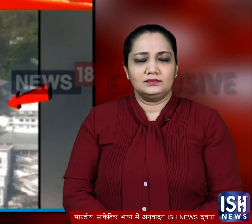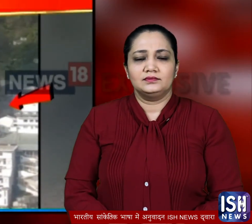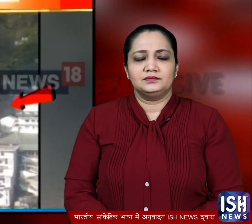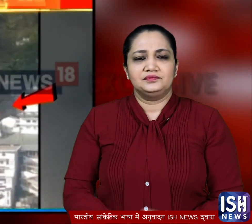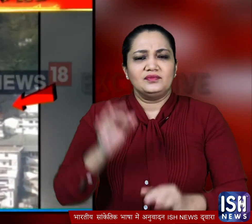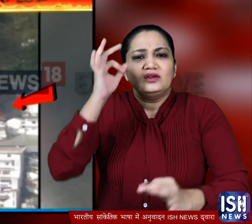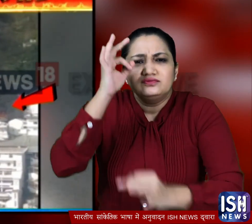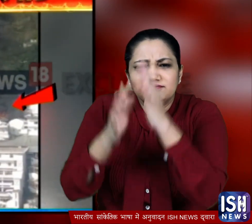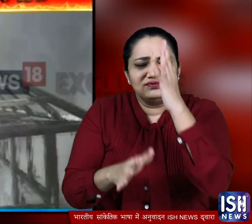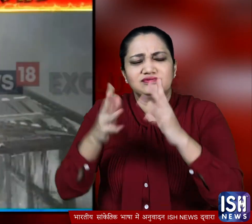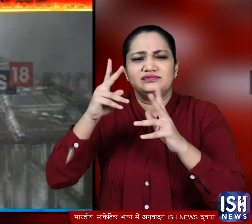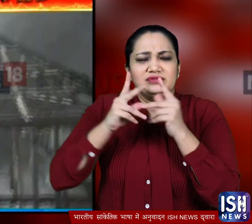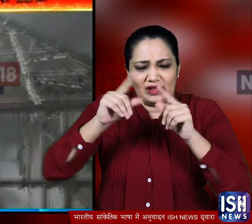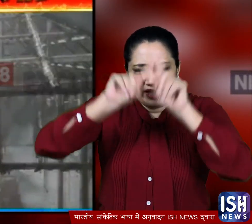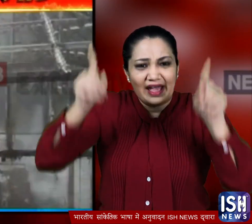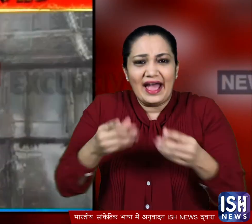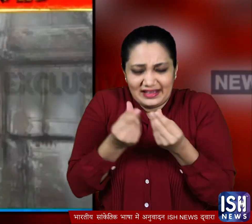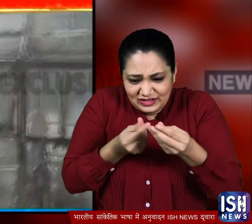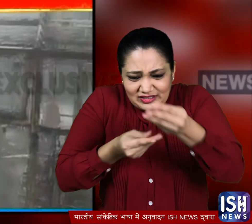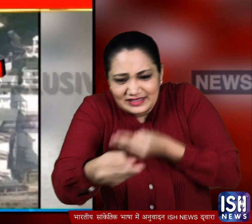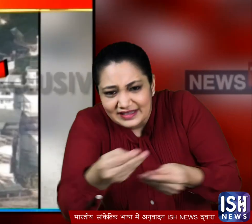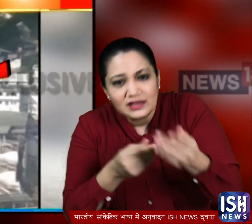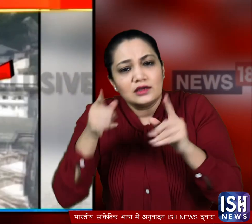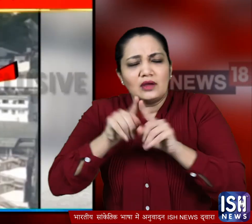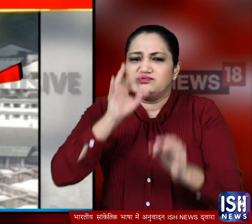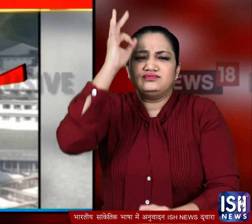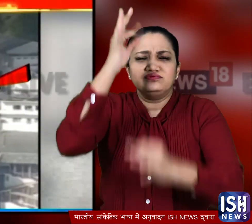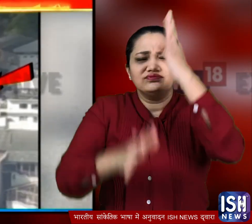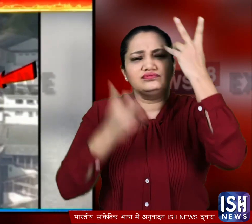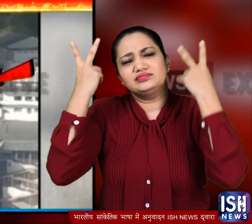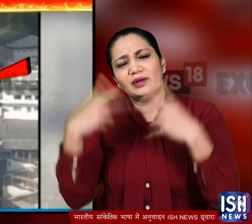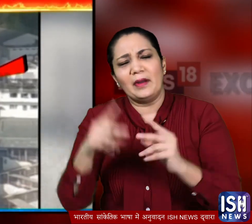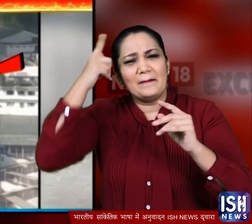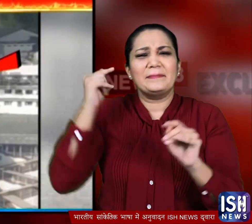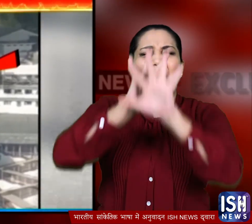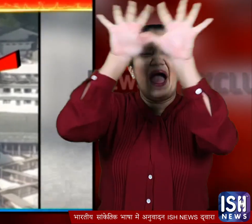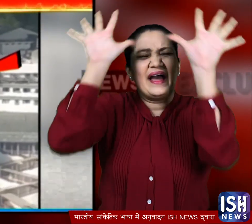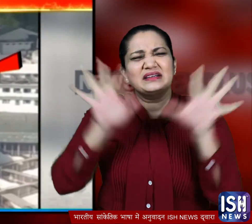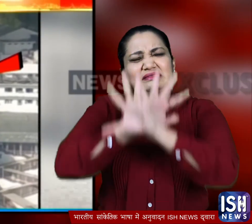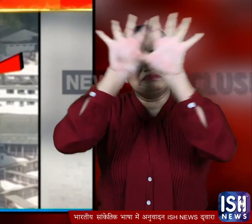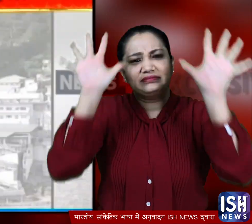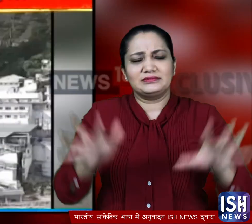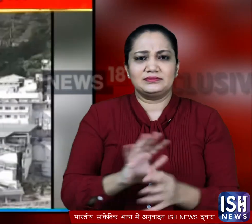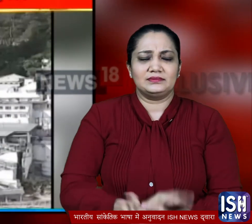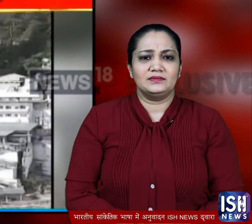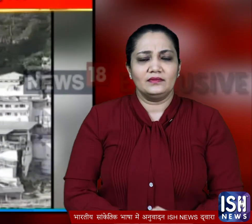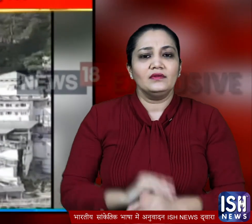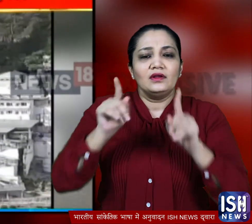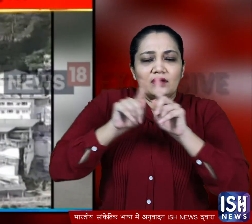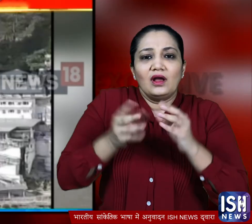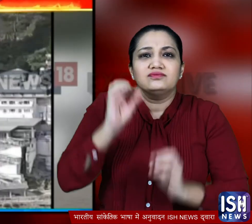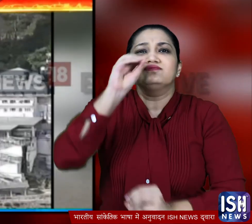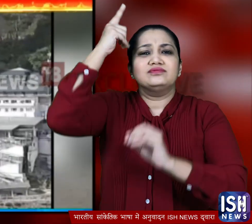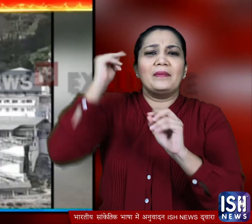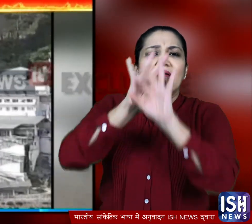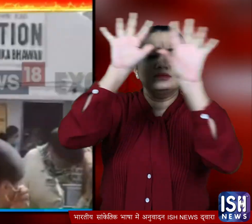जिसके बाद आग ने पलक झपकते ही कैश काउंटर को अपनी गिरफ्त में ले लिया। वहां से आग की लपटें और काला घना धुआं आसमान की तरफ उठने लगा। हादसे वाली जगह से उठ